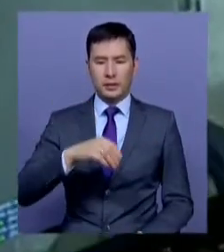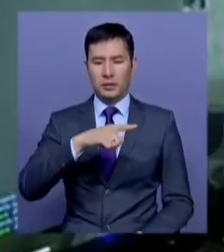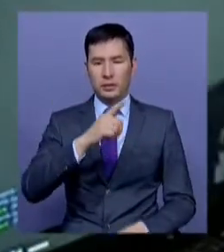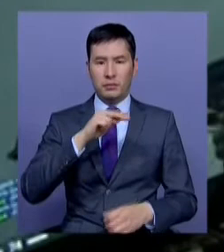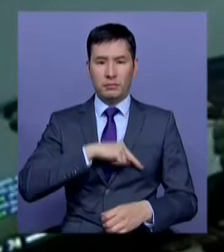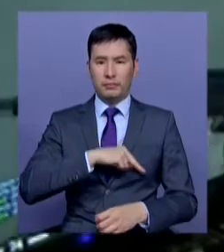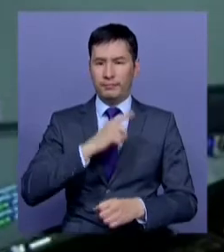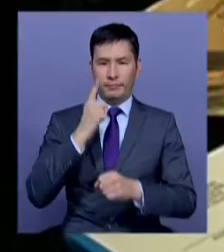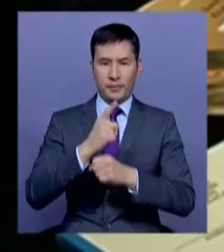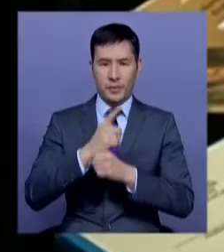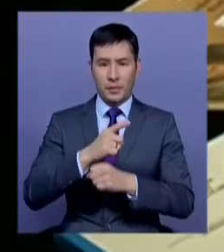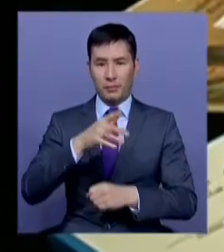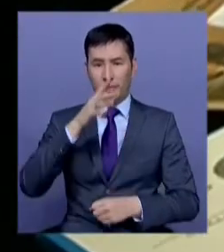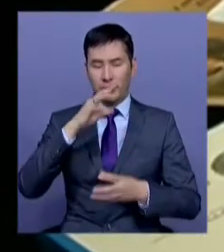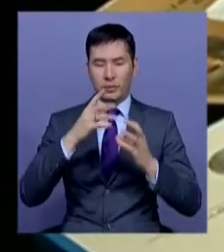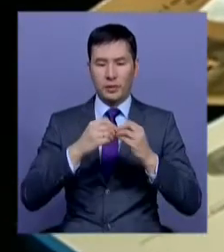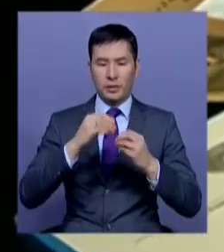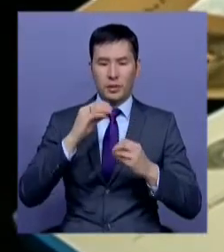есептік көрсеткішке дейін, яғни